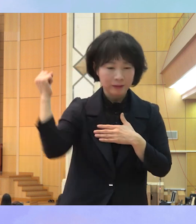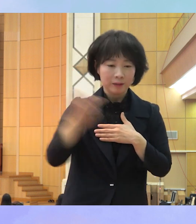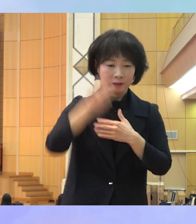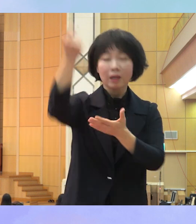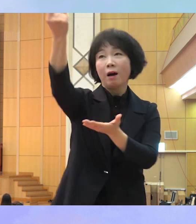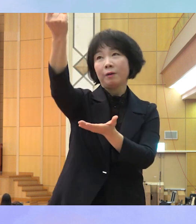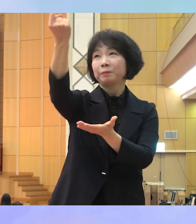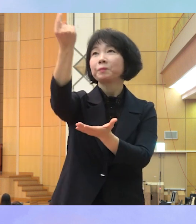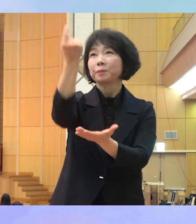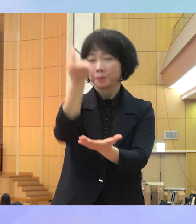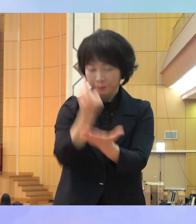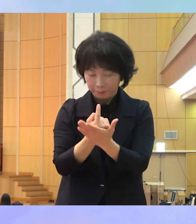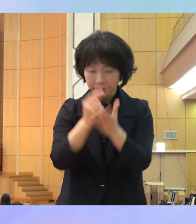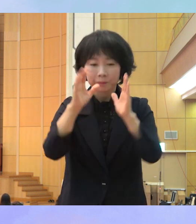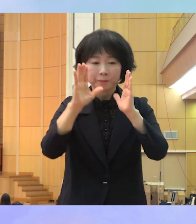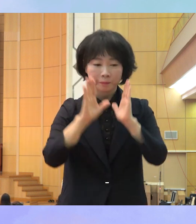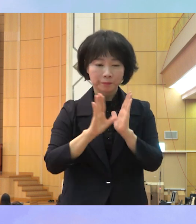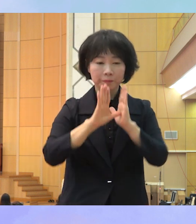세상